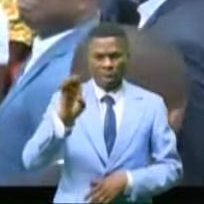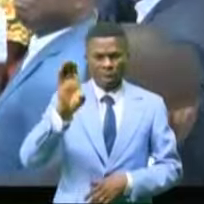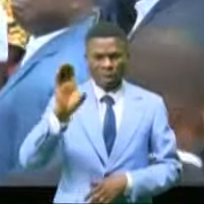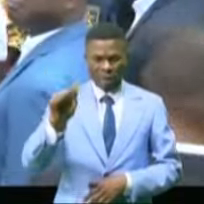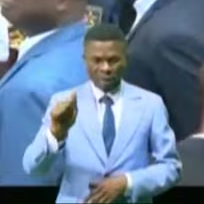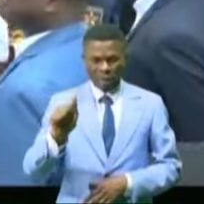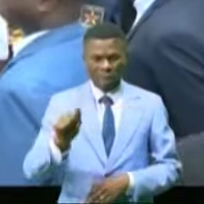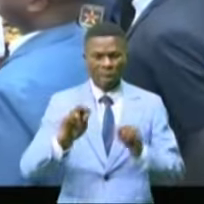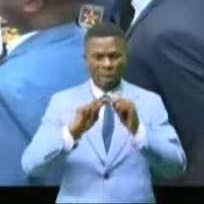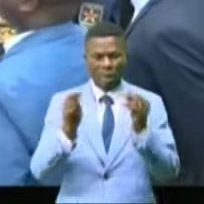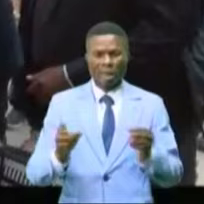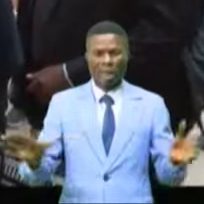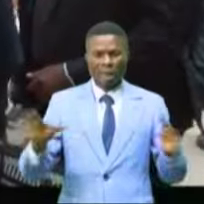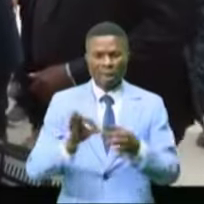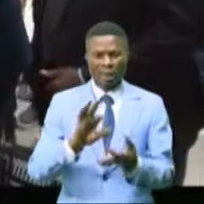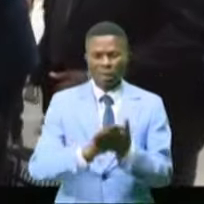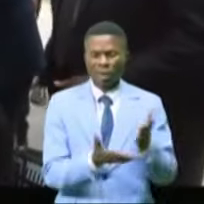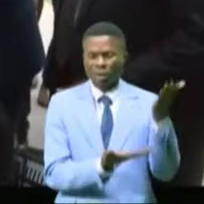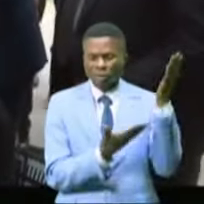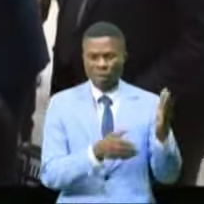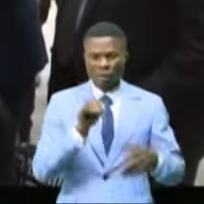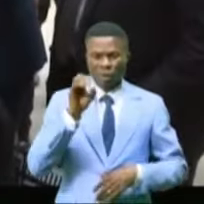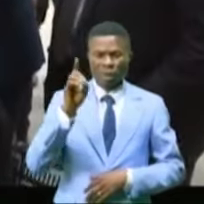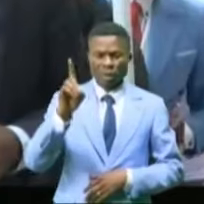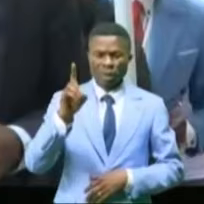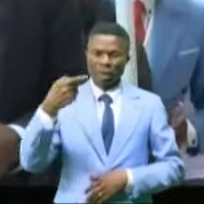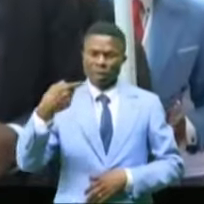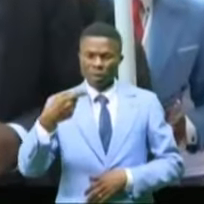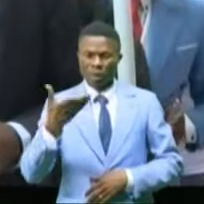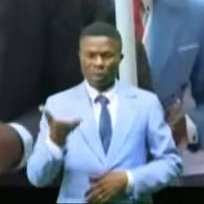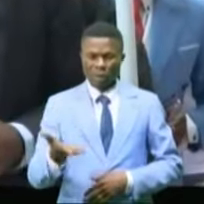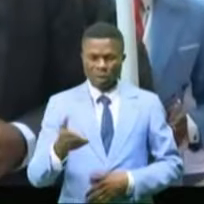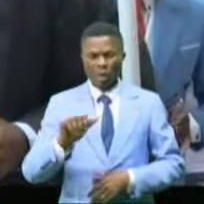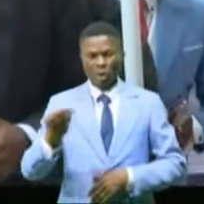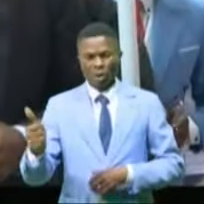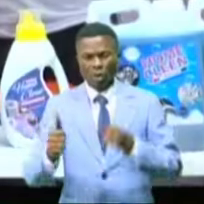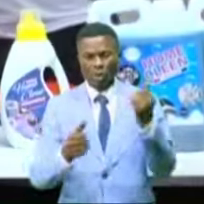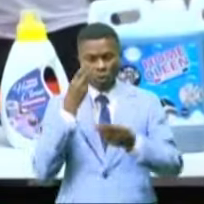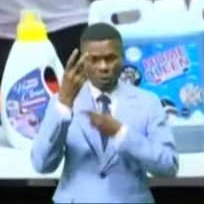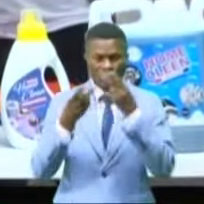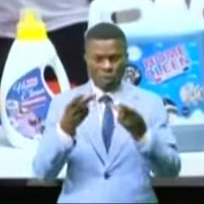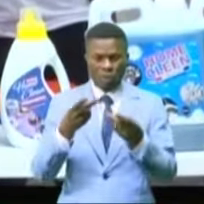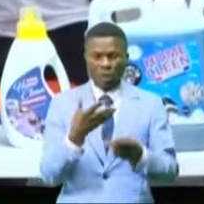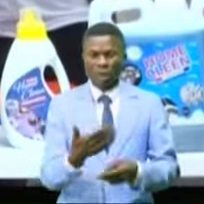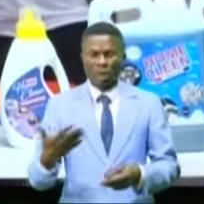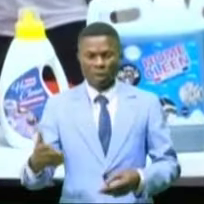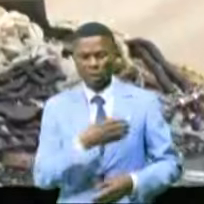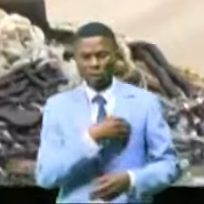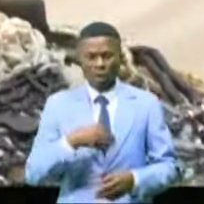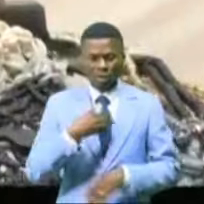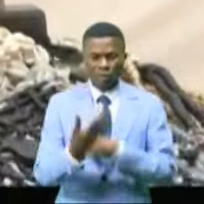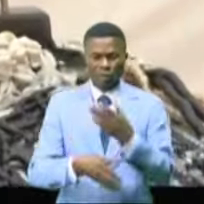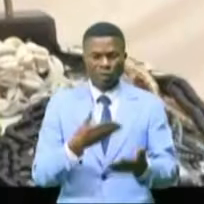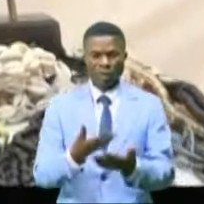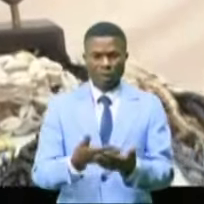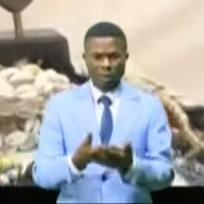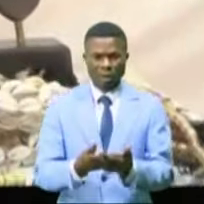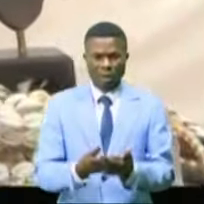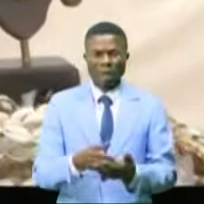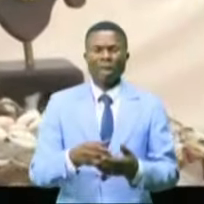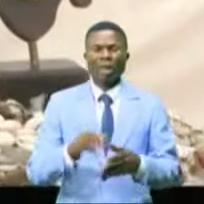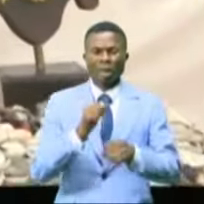l'ANADEC. Pour lier l'utile à l'agréable, le DG Godefroy Kizaba et ses hôtes ont visité les productions et les œuvres d'esprit des